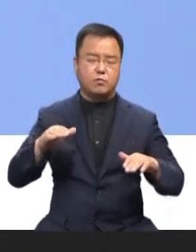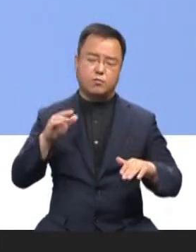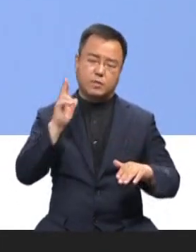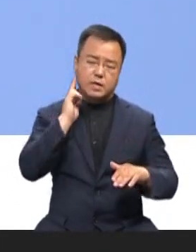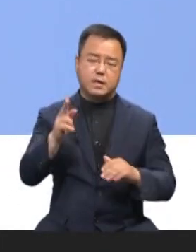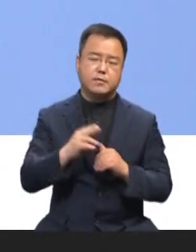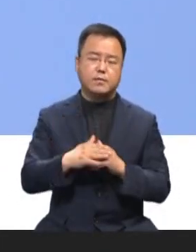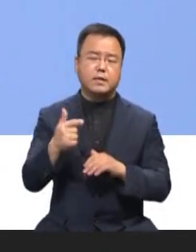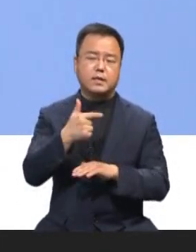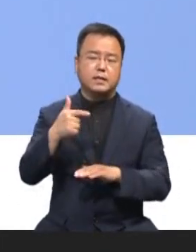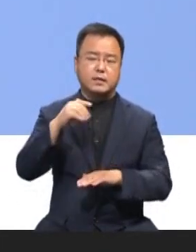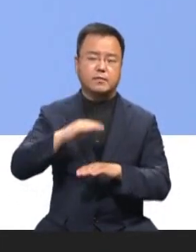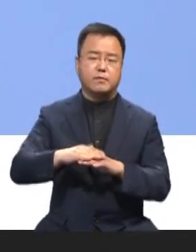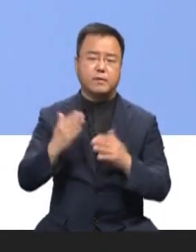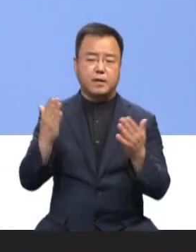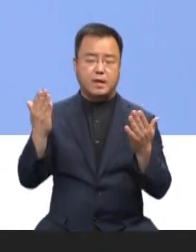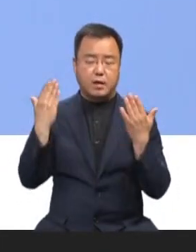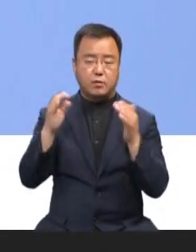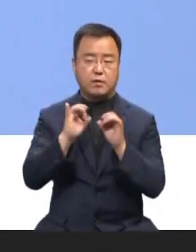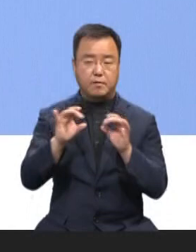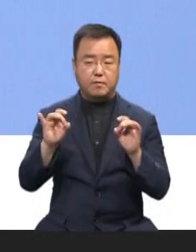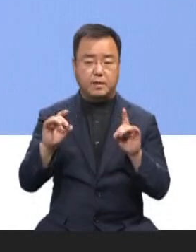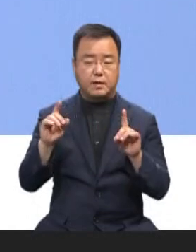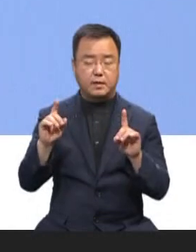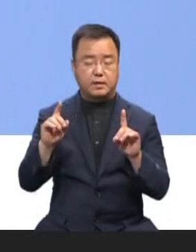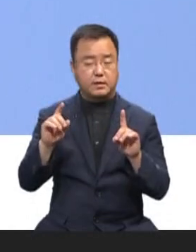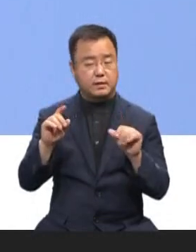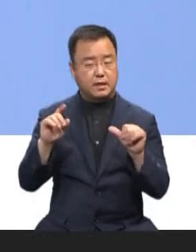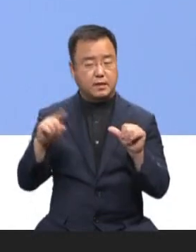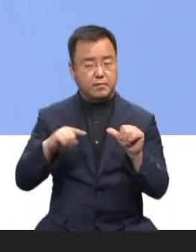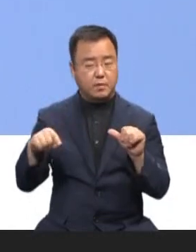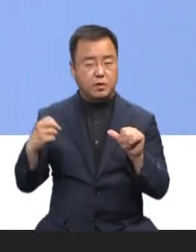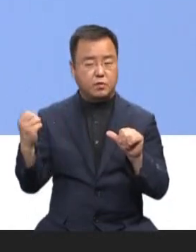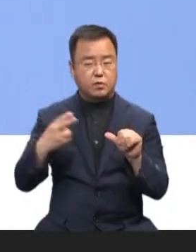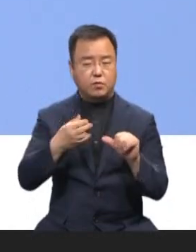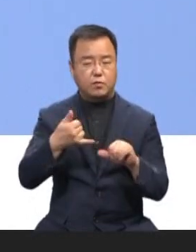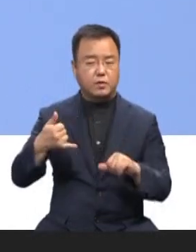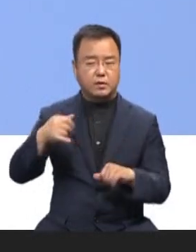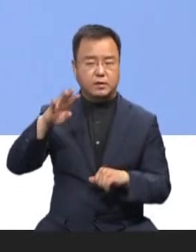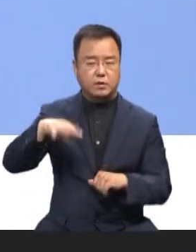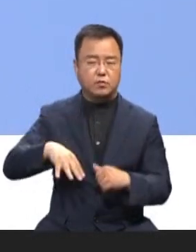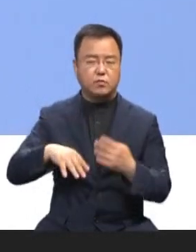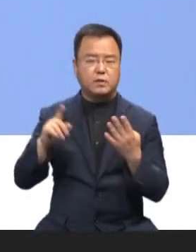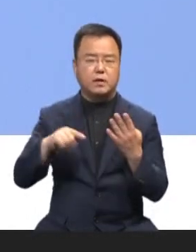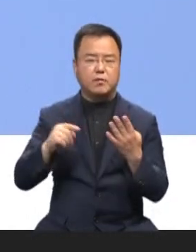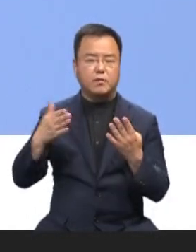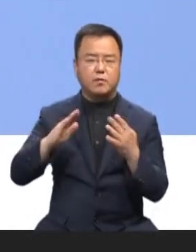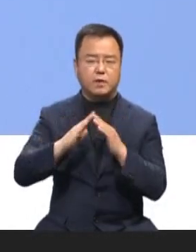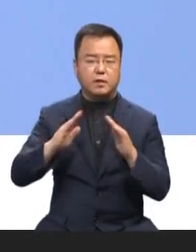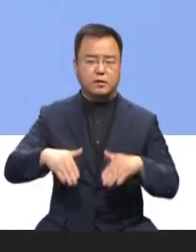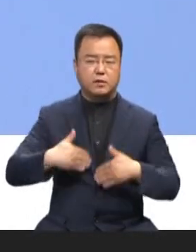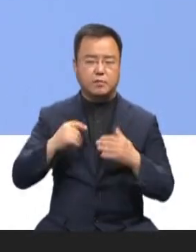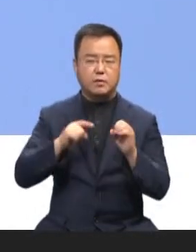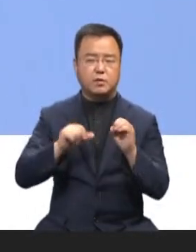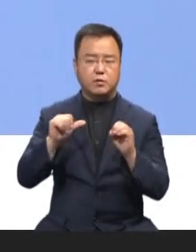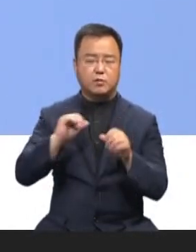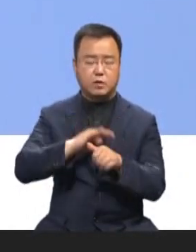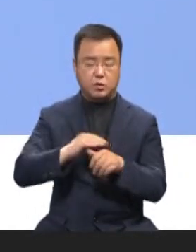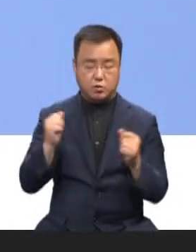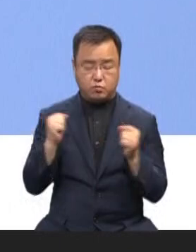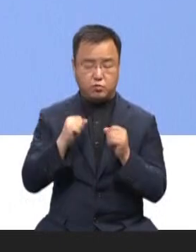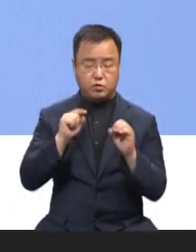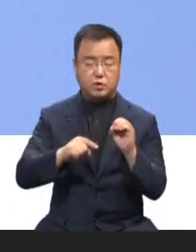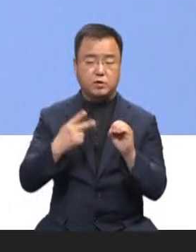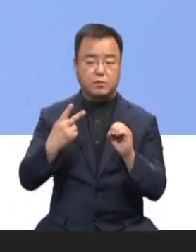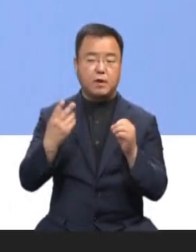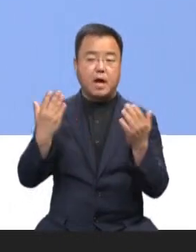저는 학교 당 5명 세종은 4명 정도 되는데 전남은 0.5 명 경북은 0.2 며 학교